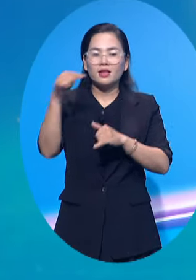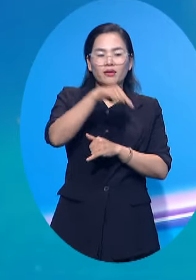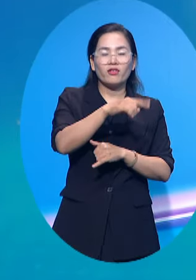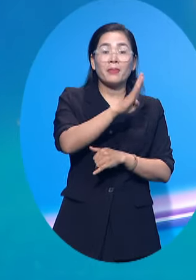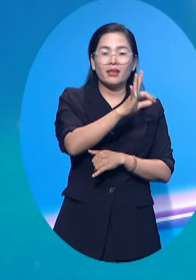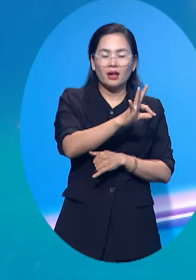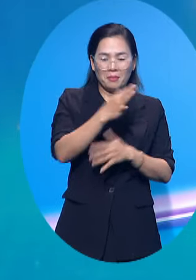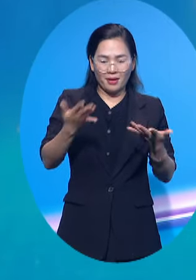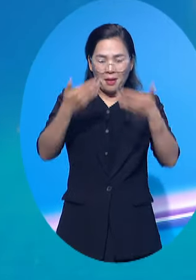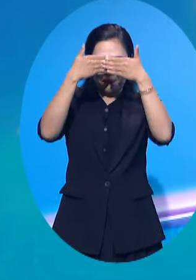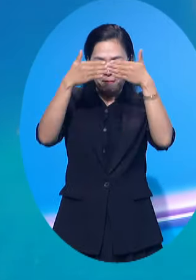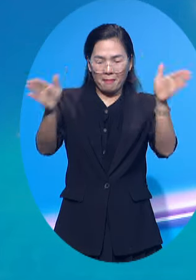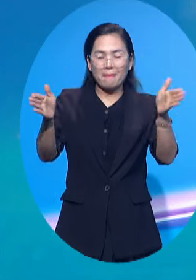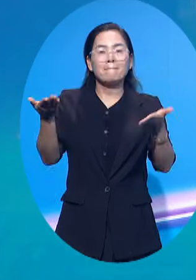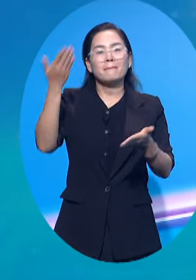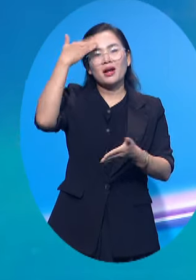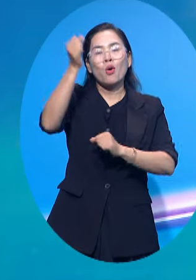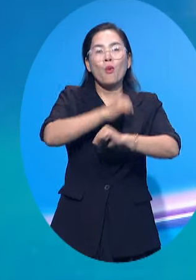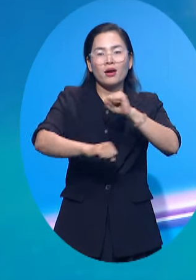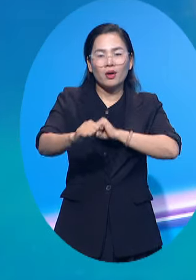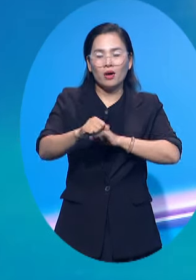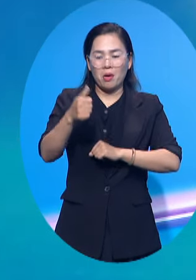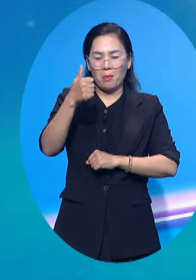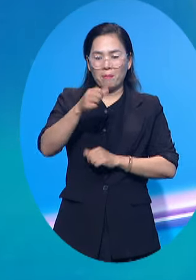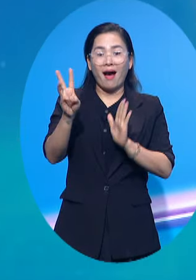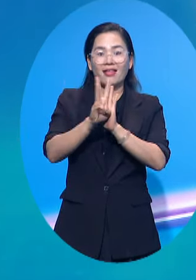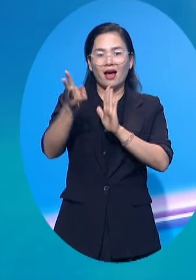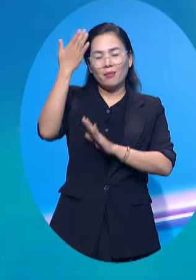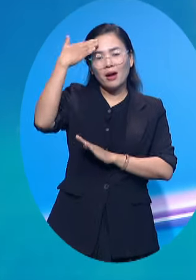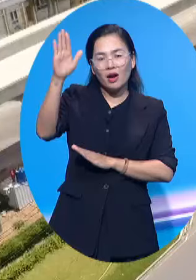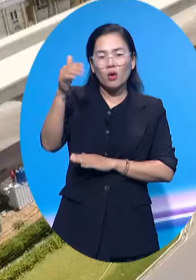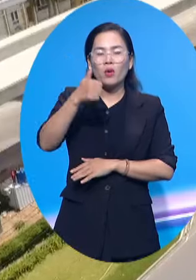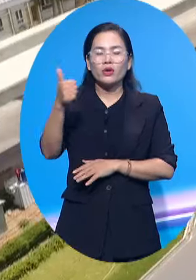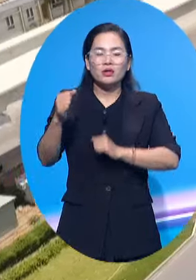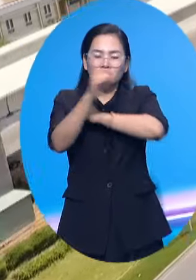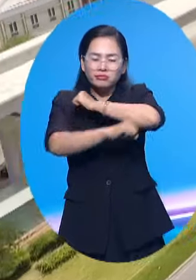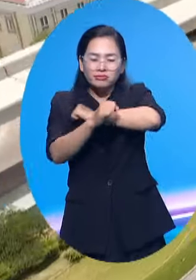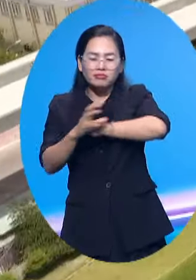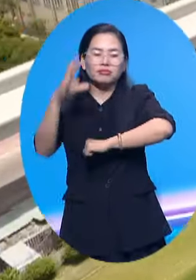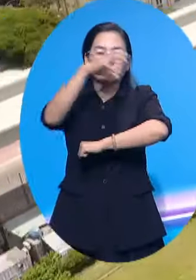đưa vào vận hành khai thác thương mại, hành khách sẽ được miễn phí vé hoàn toàn.